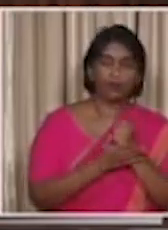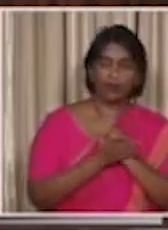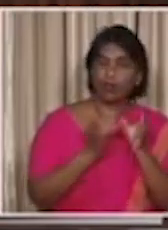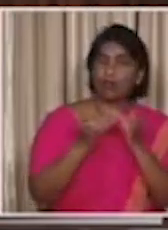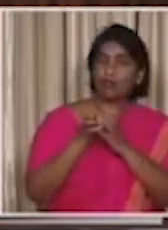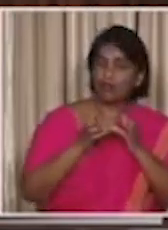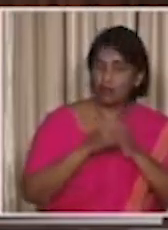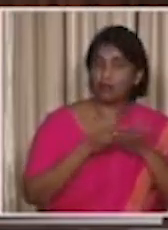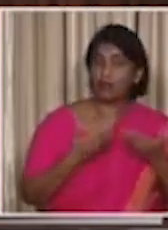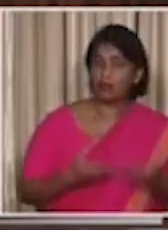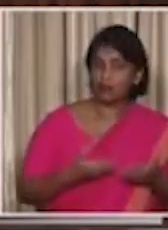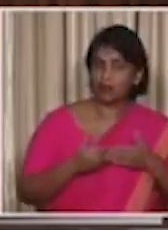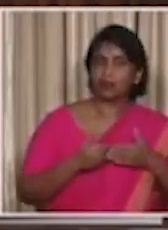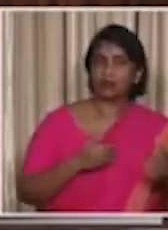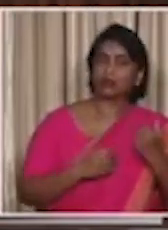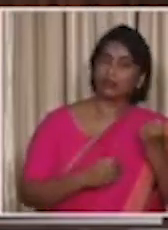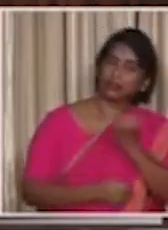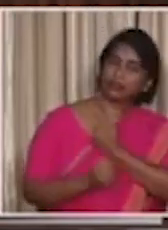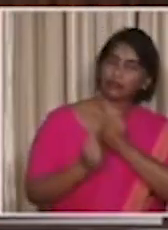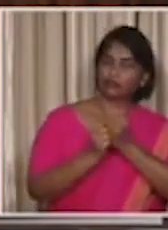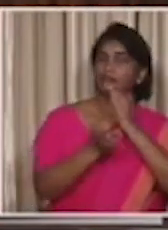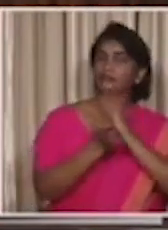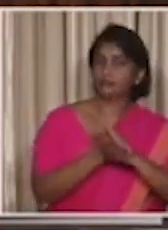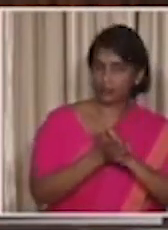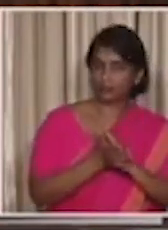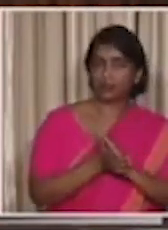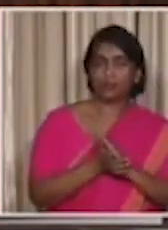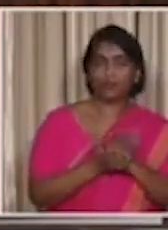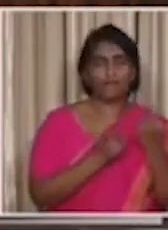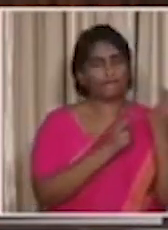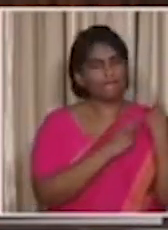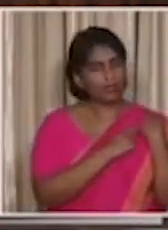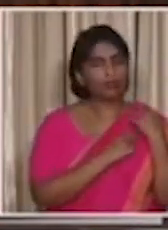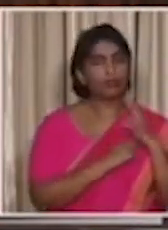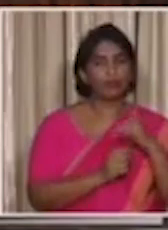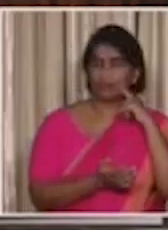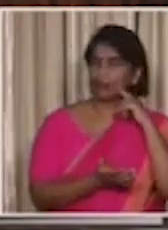කණ්ඩායම් වර්තමානයේදී කැපවීම කරනවා, බර දරනවා,